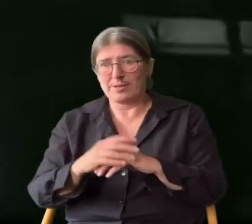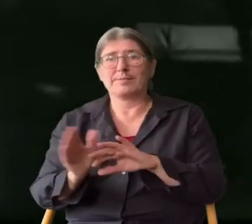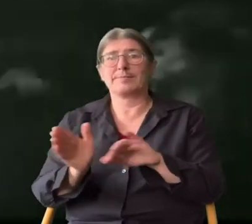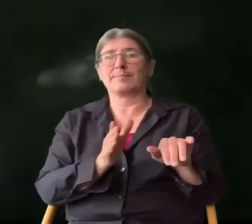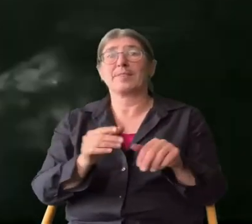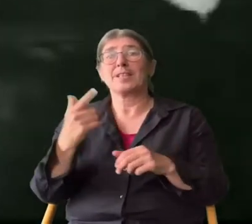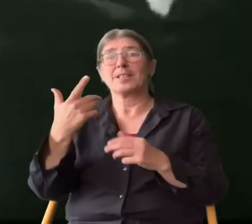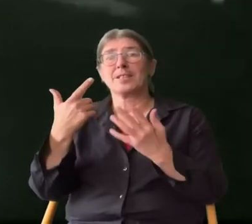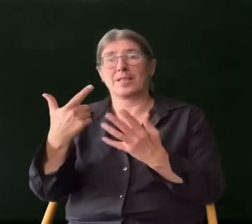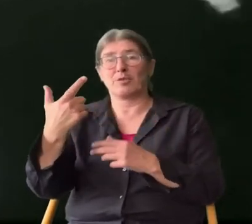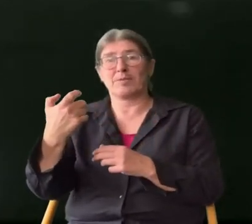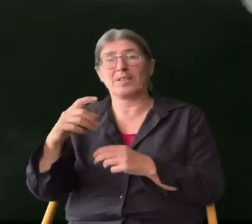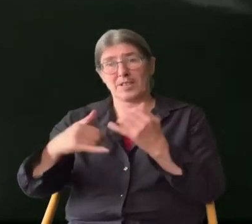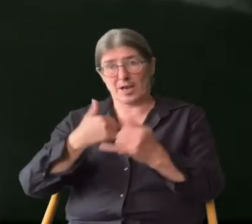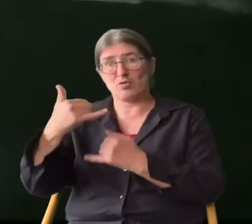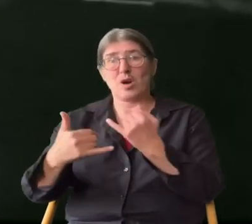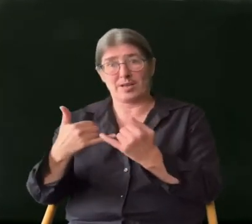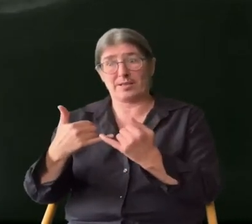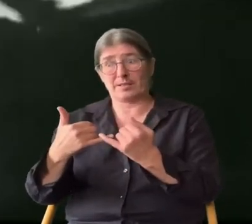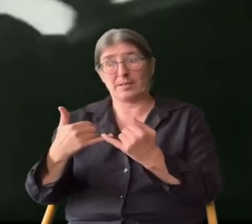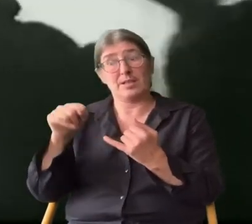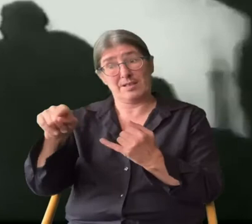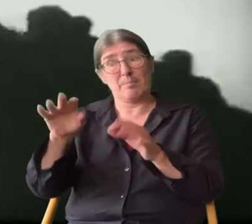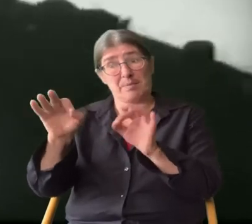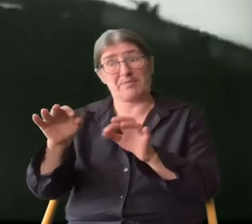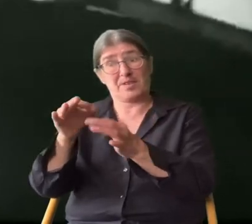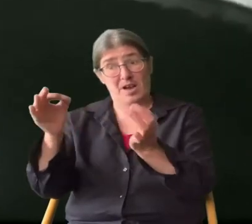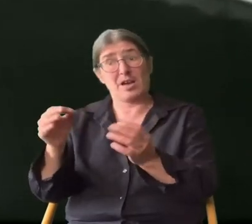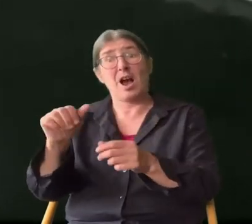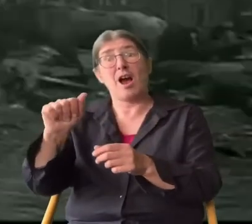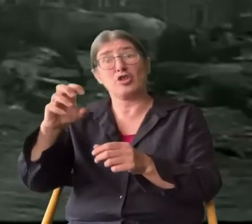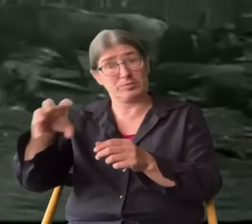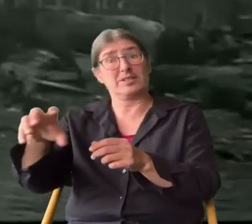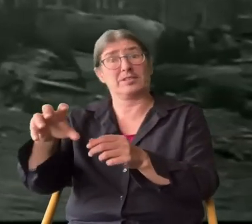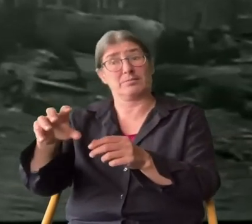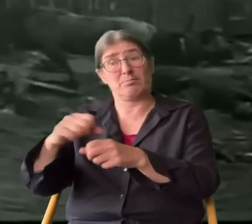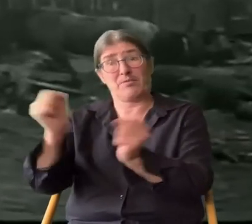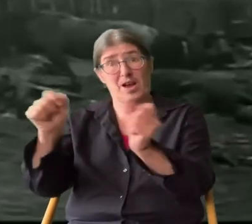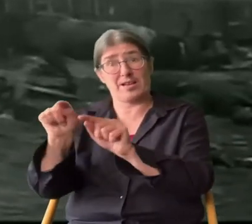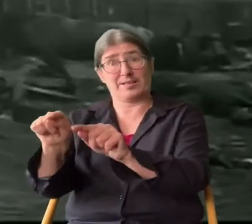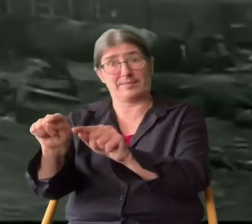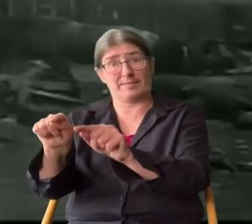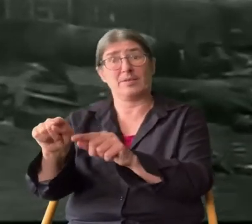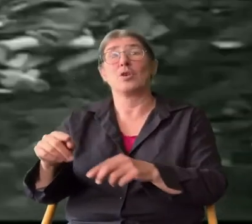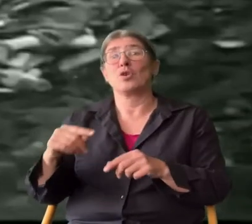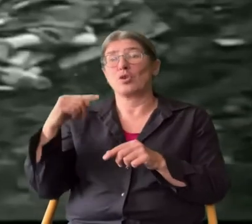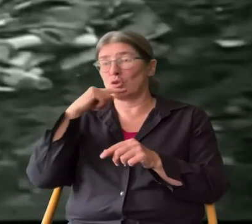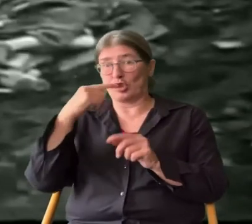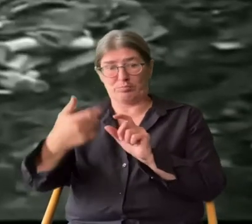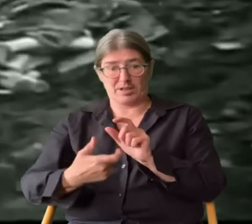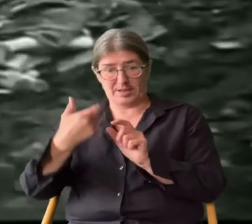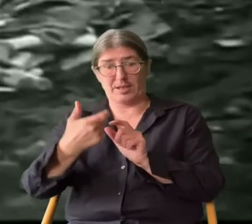Am 27. Januar, dem Tag, als Auschwitz befreit wird, erreichen sowjetische Panzer bei Elbing die Küste